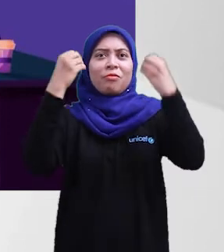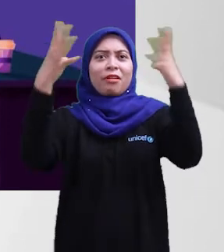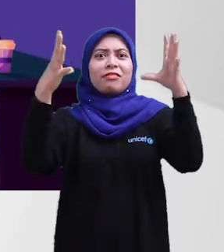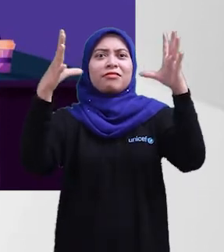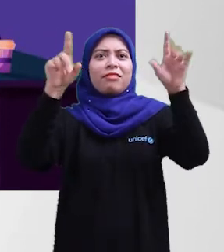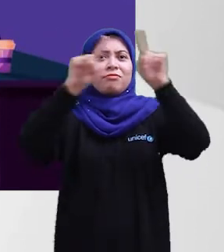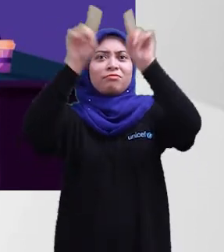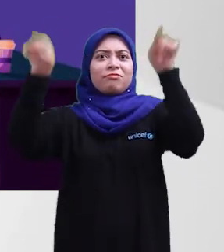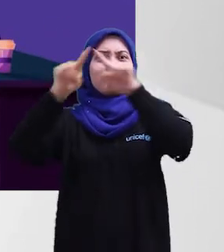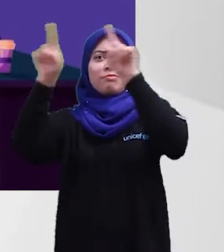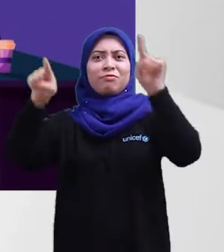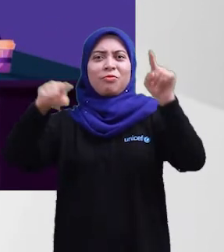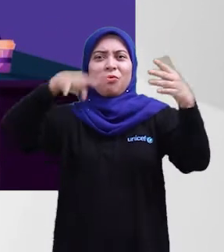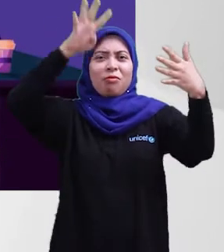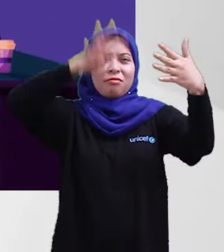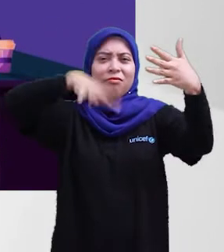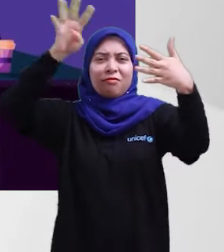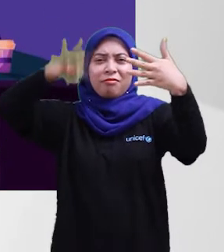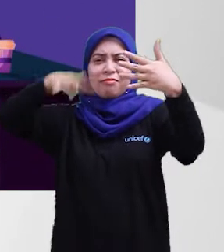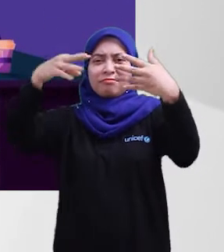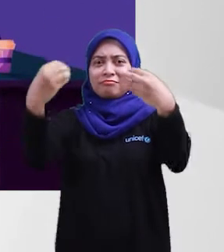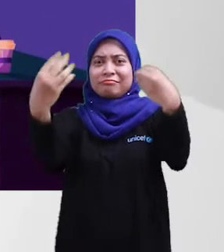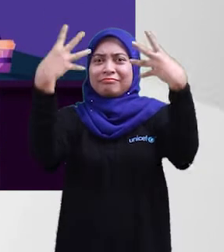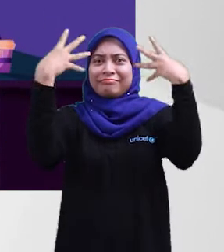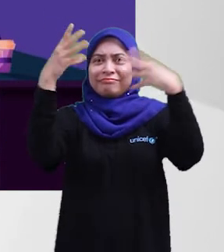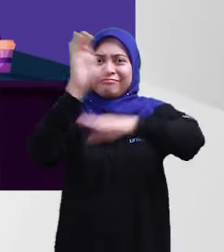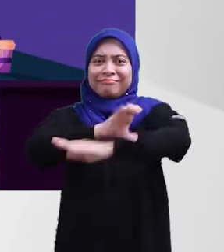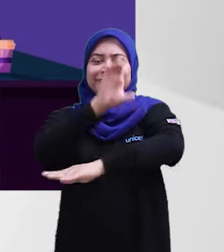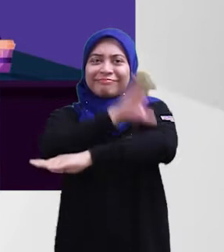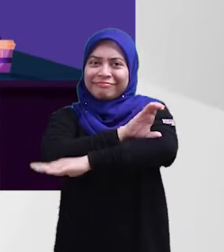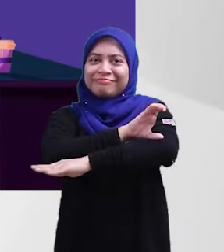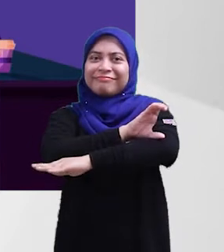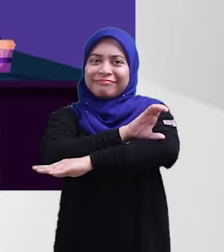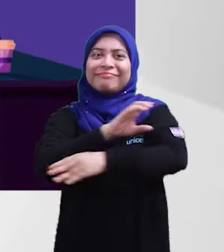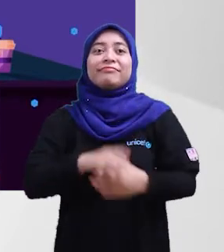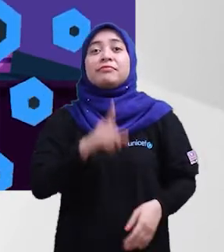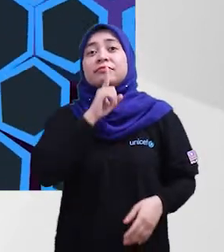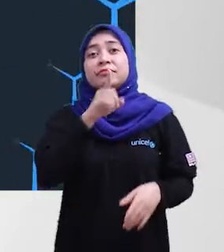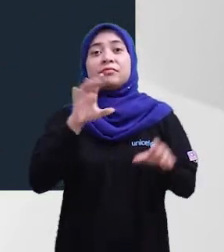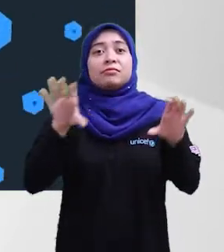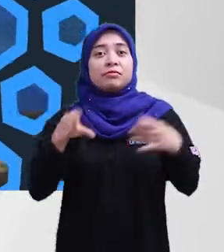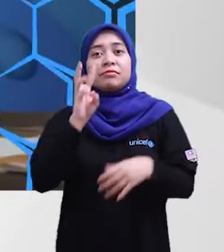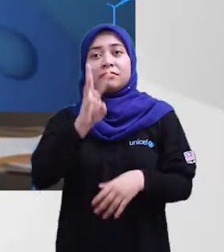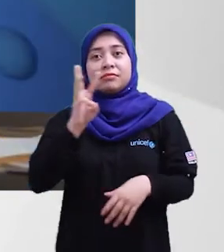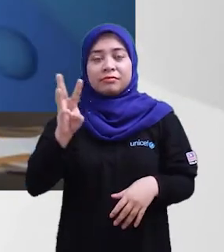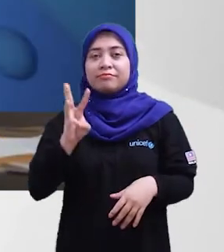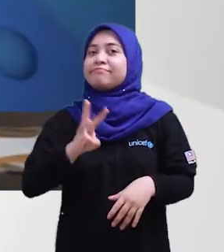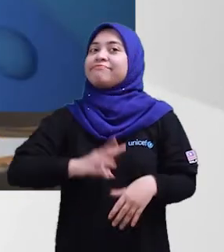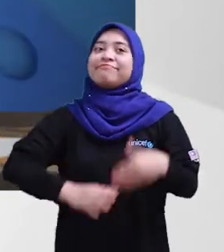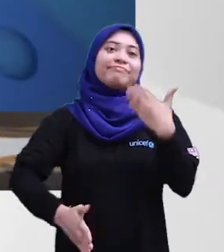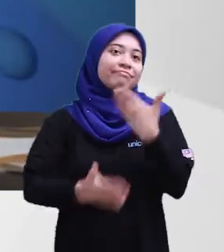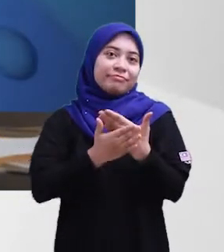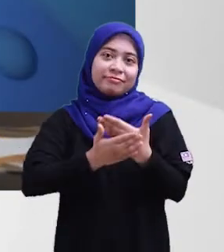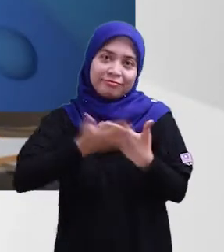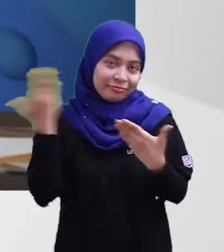4-5 skrin komputer dan beratus ribu baris atur cara yang terpapar di atas skrin komputer. Sebenarnya, menghasilkan laman